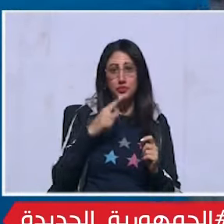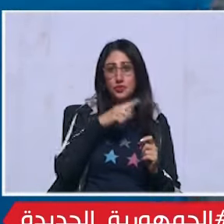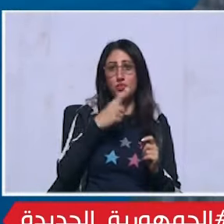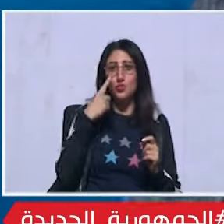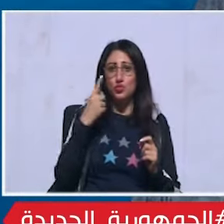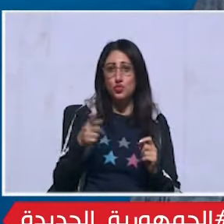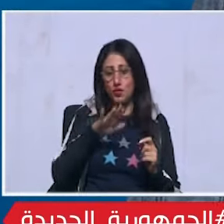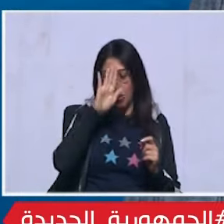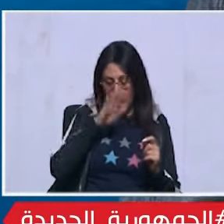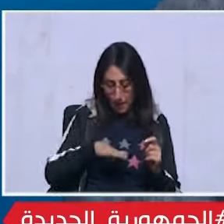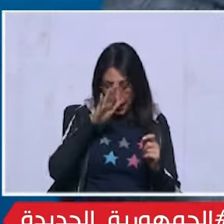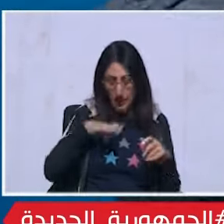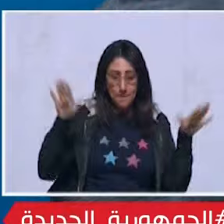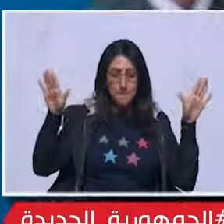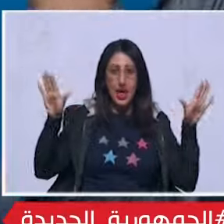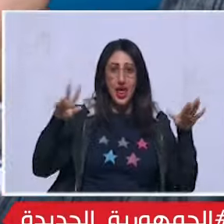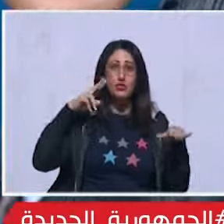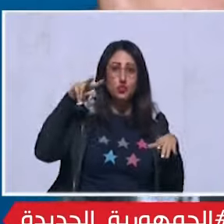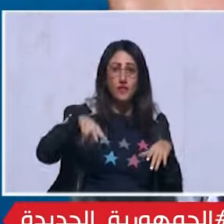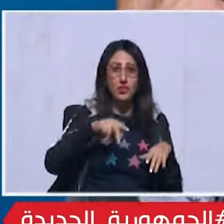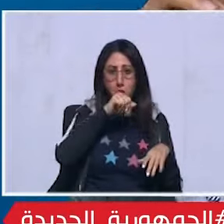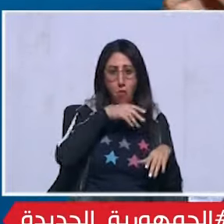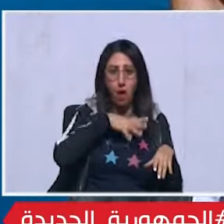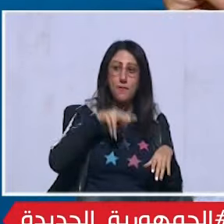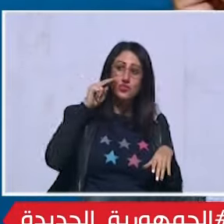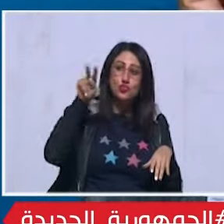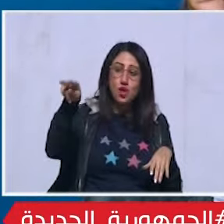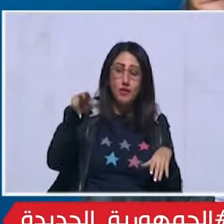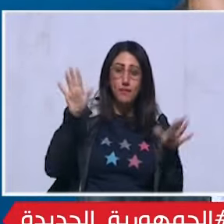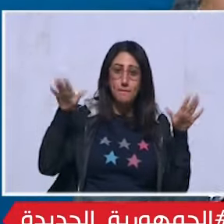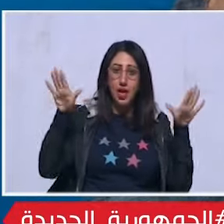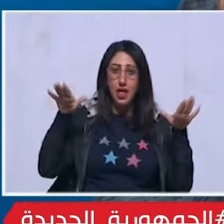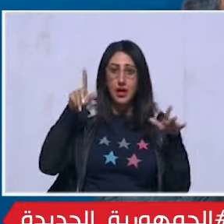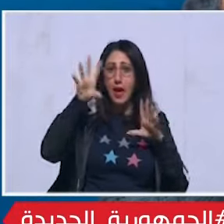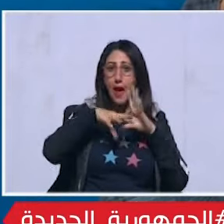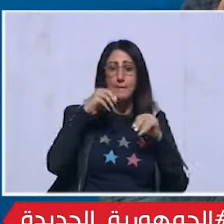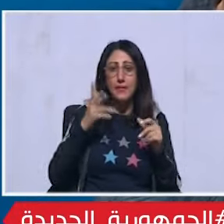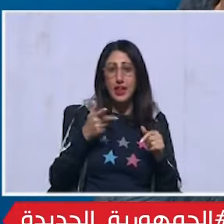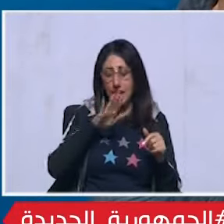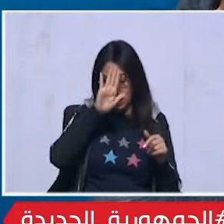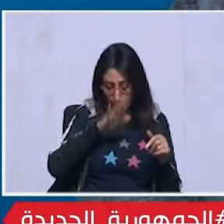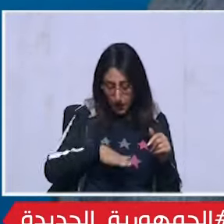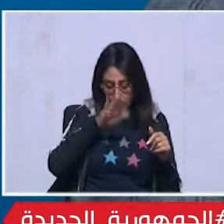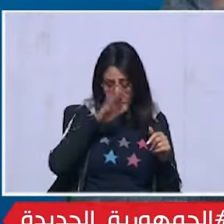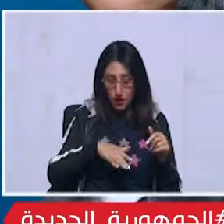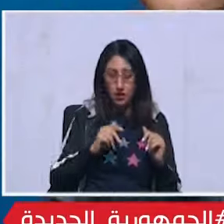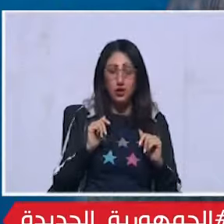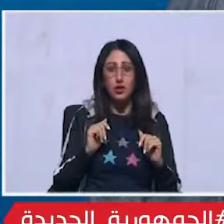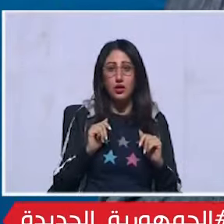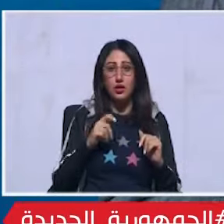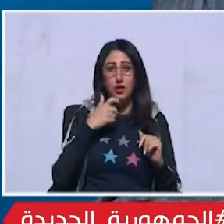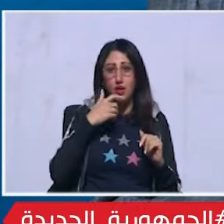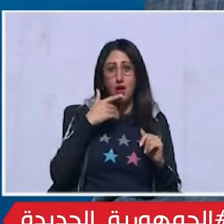عبادات الملائكه كل عبادات الملائكه ازاي راى من الملائكه القائم لا